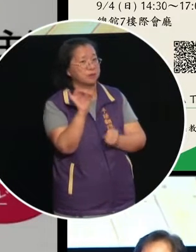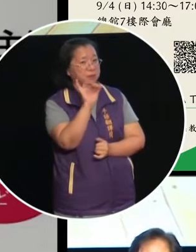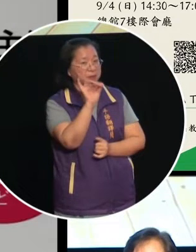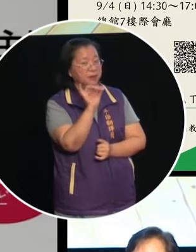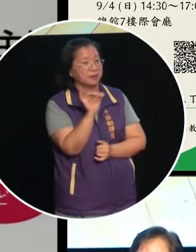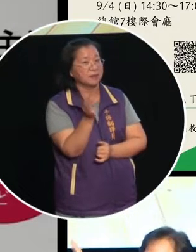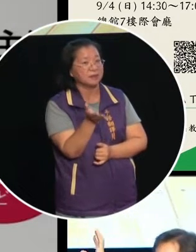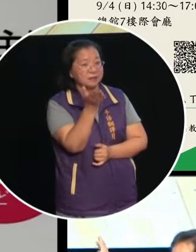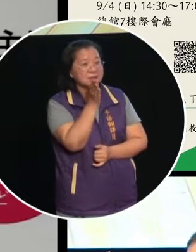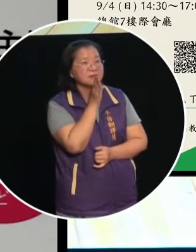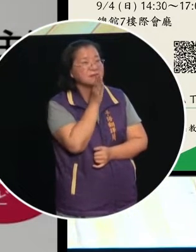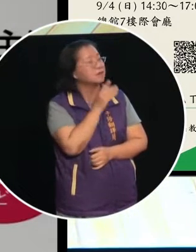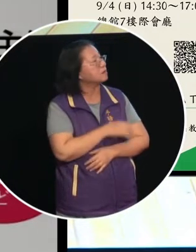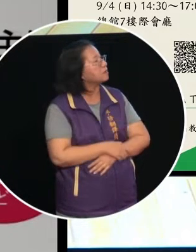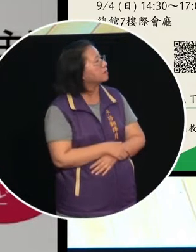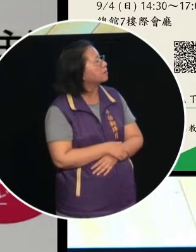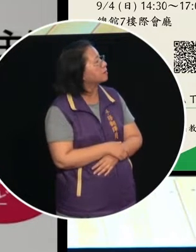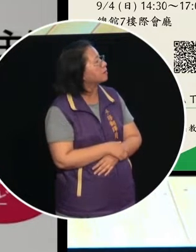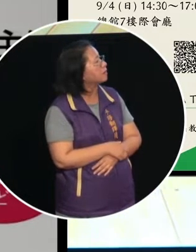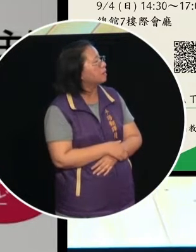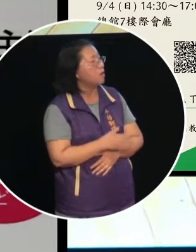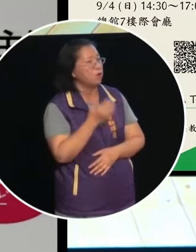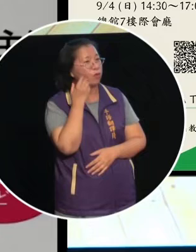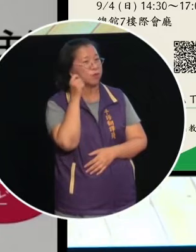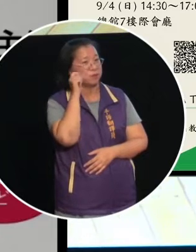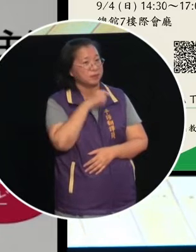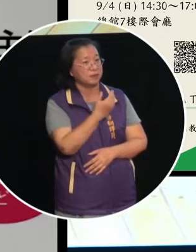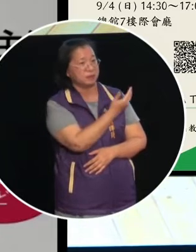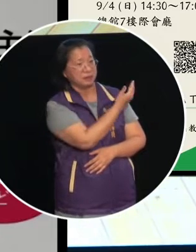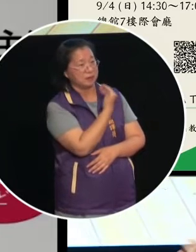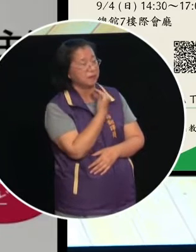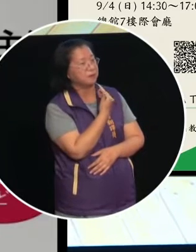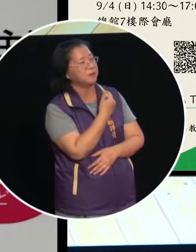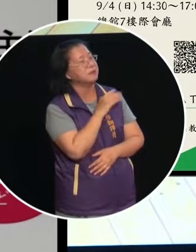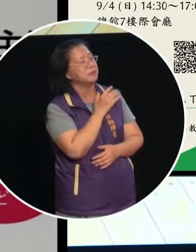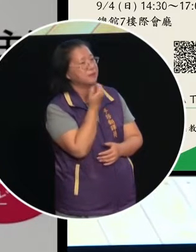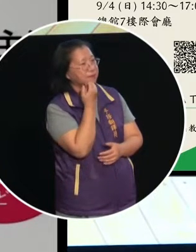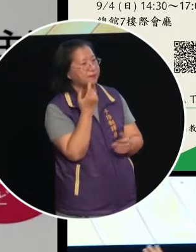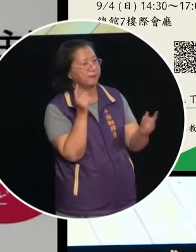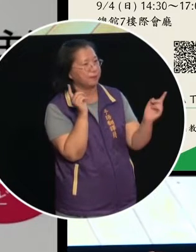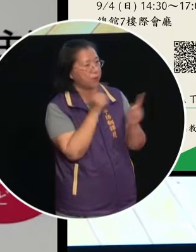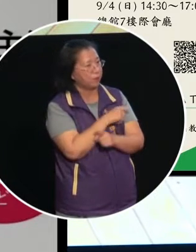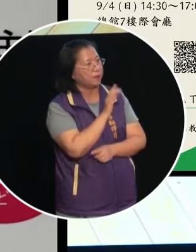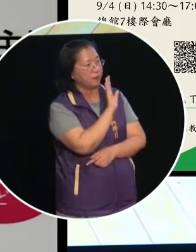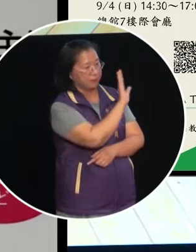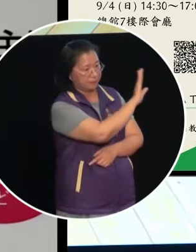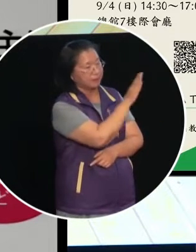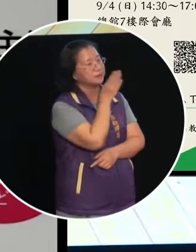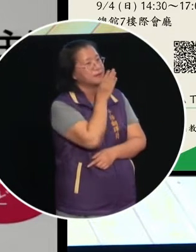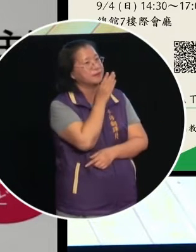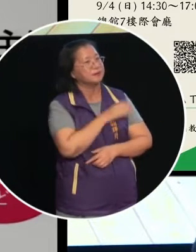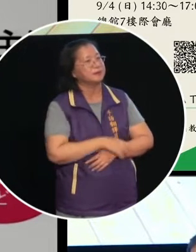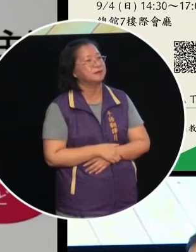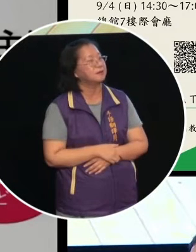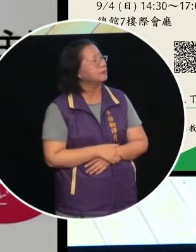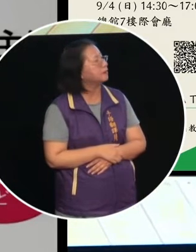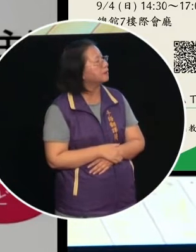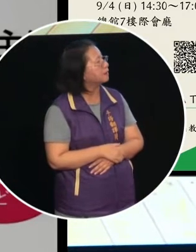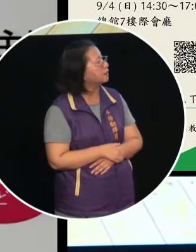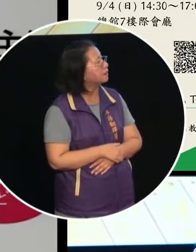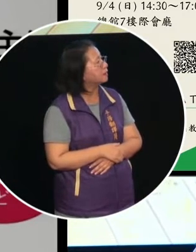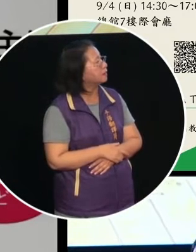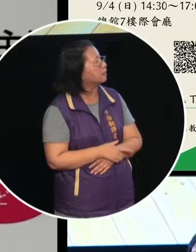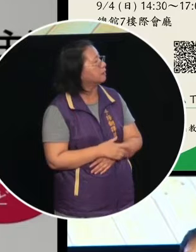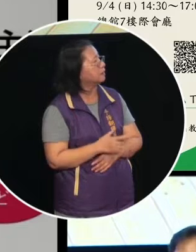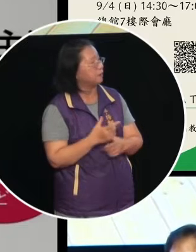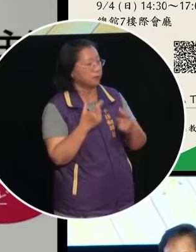现在翻脸不喜欢你们，那就调出来。如果跟他们联盟怎么办？ 安定先生也没有办法吧，所以是还是要